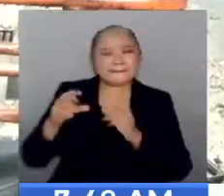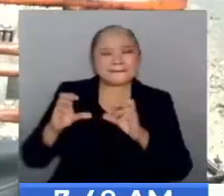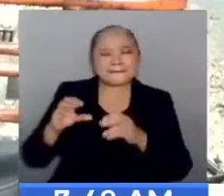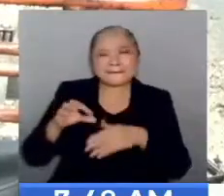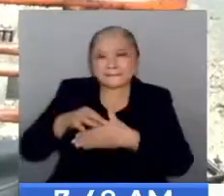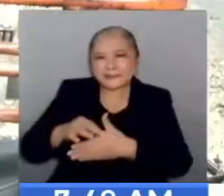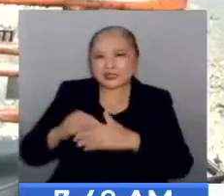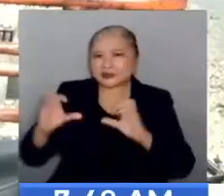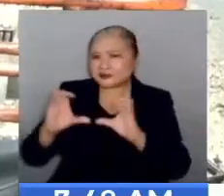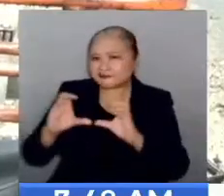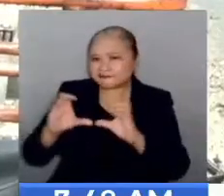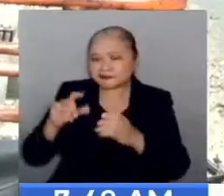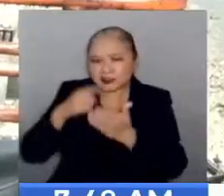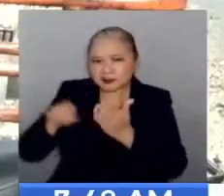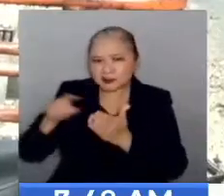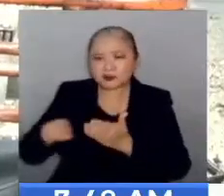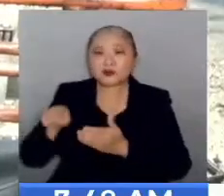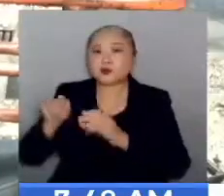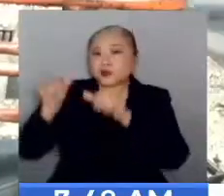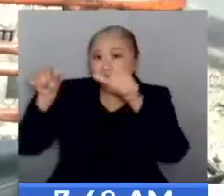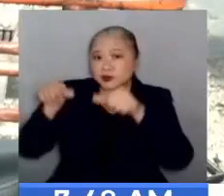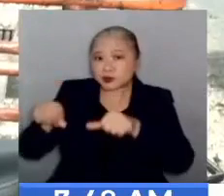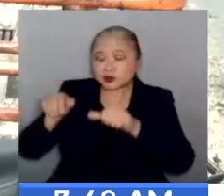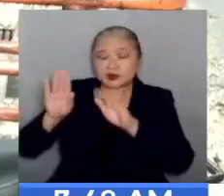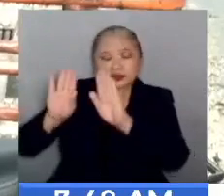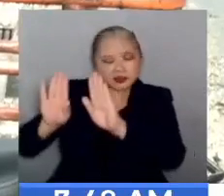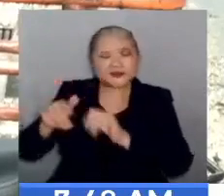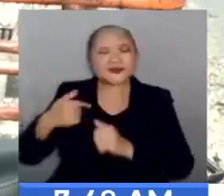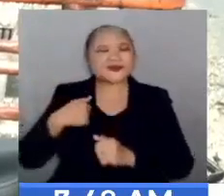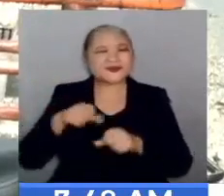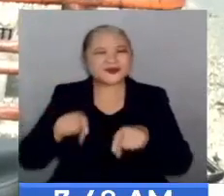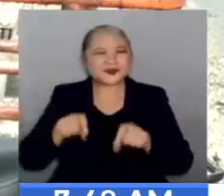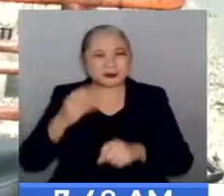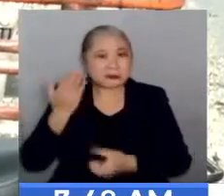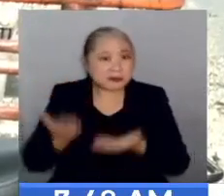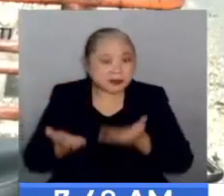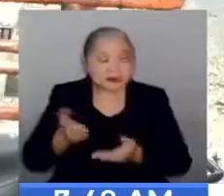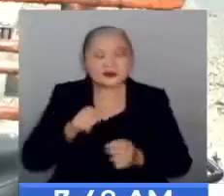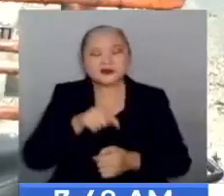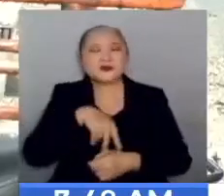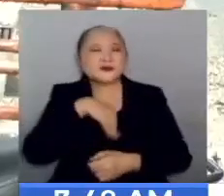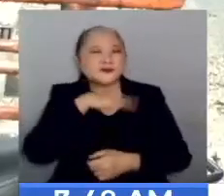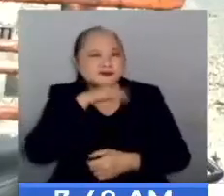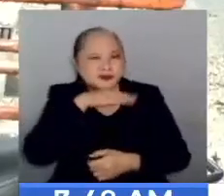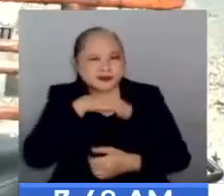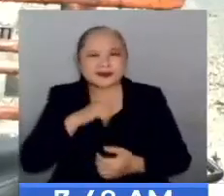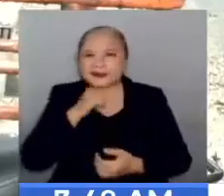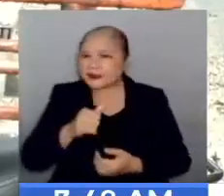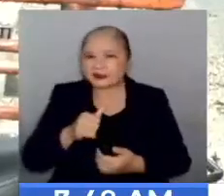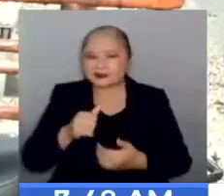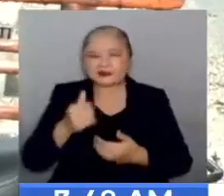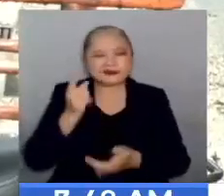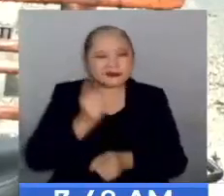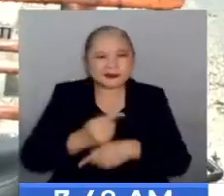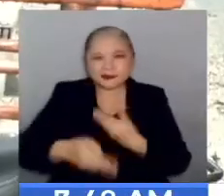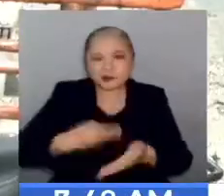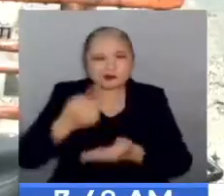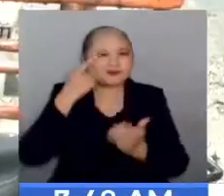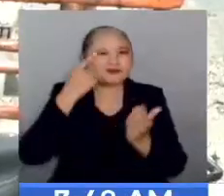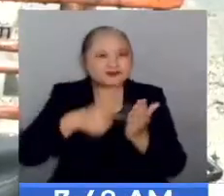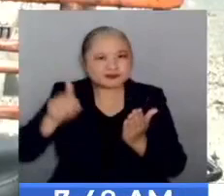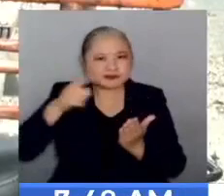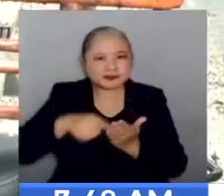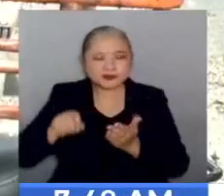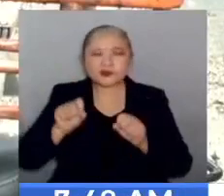mga pwesto, lalo na sa mga palengke, dahil posible daw na hindi dumaan sa tamang proseso ng inspeksyon yung ibinebentang